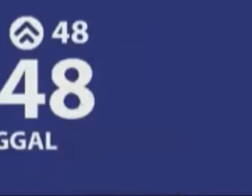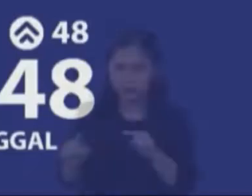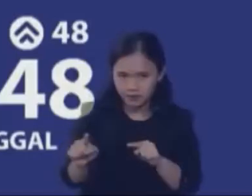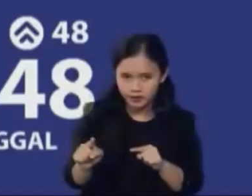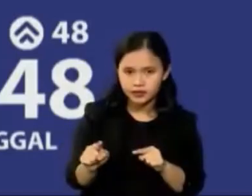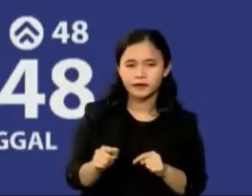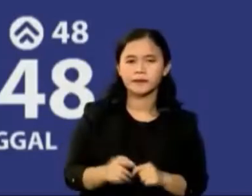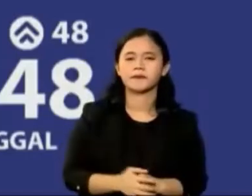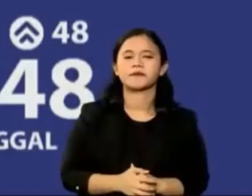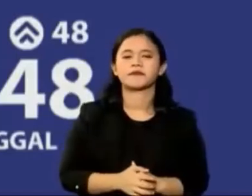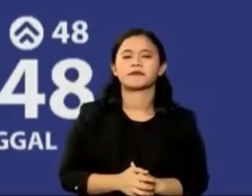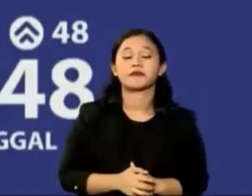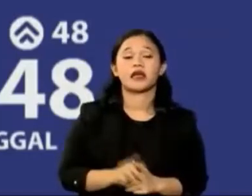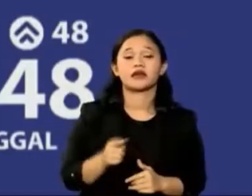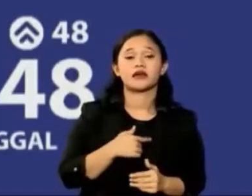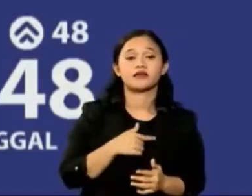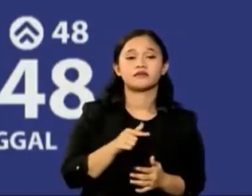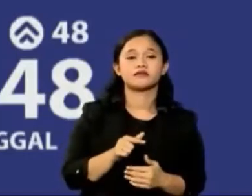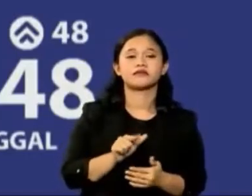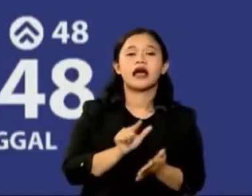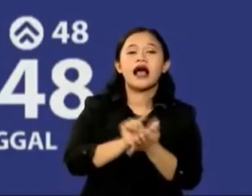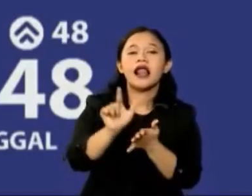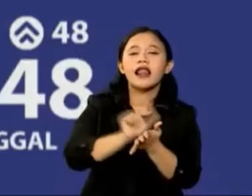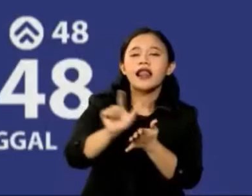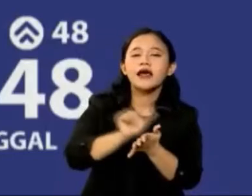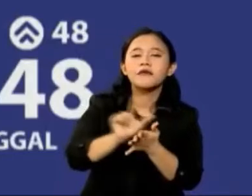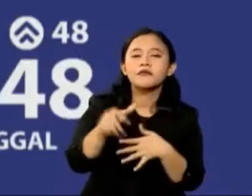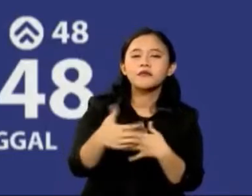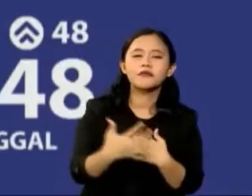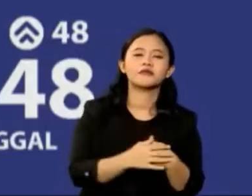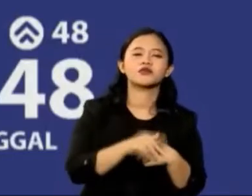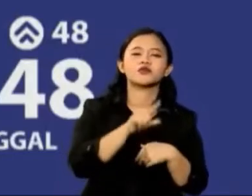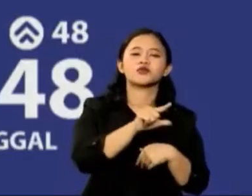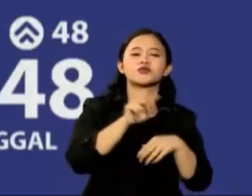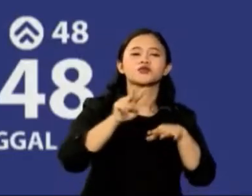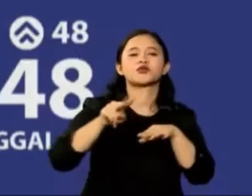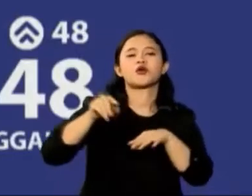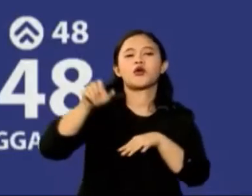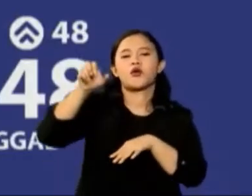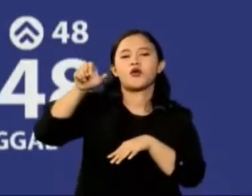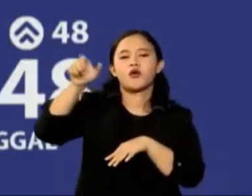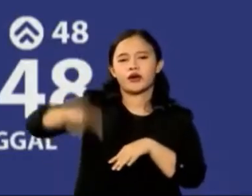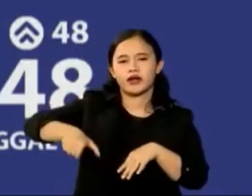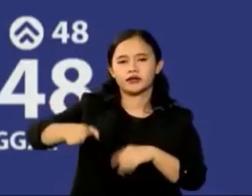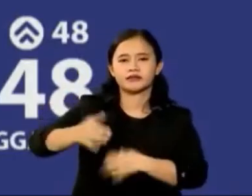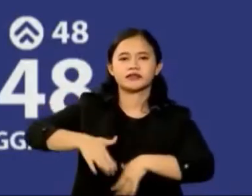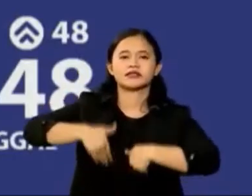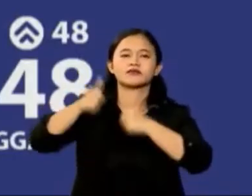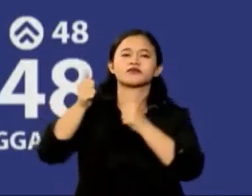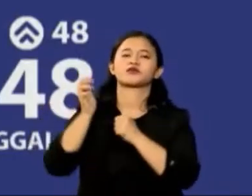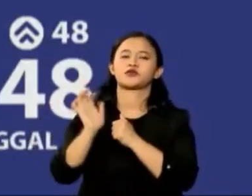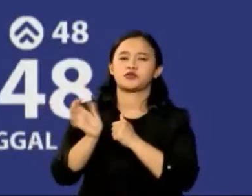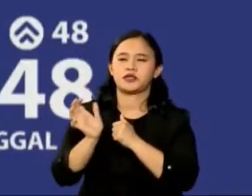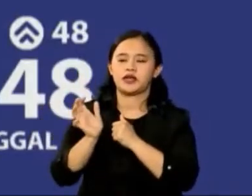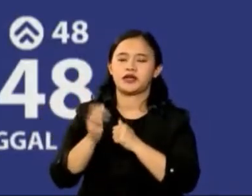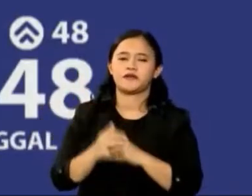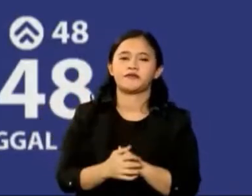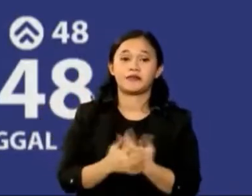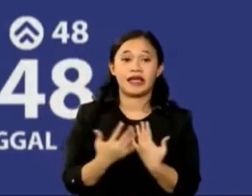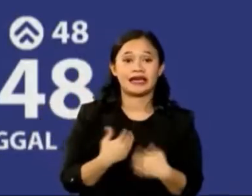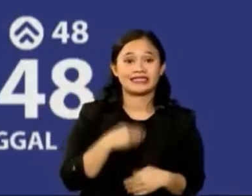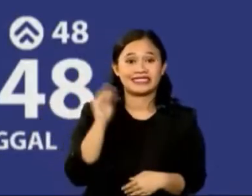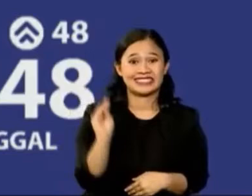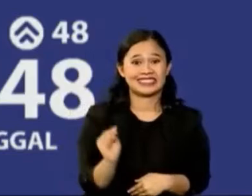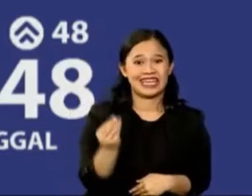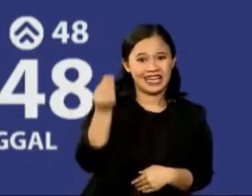saat yang bersamaan melaporkan bahwa yang sembuh adalah 72 orang. Kemudian DKI Jakarta,